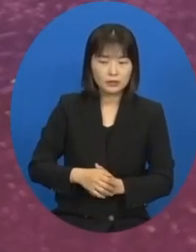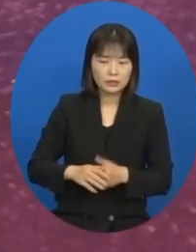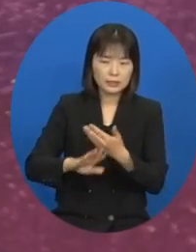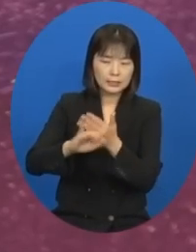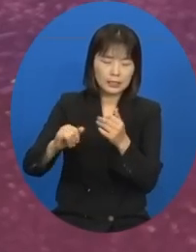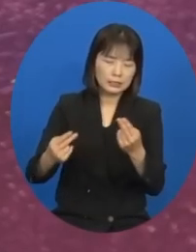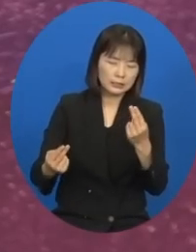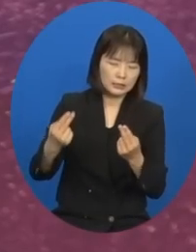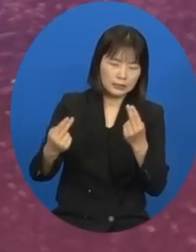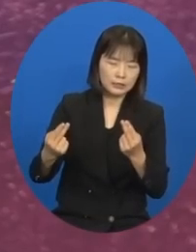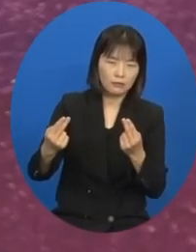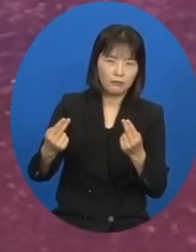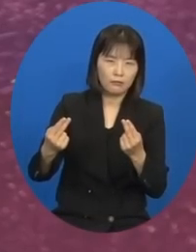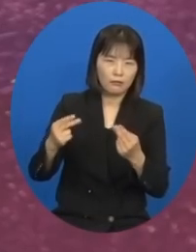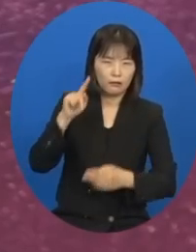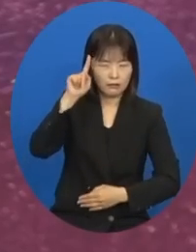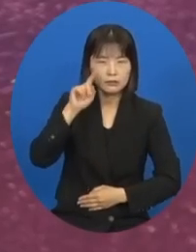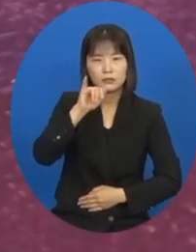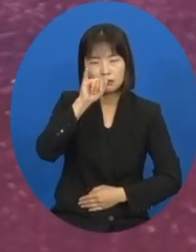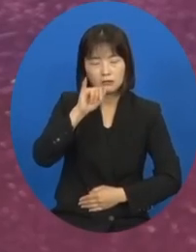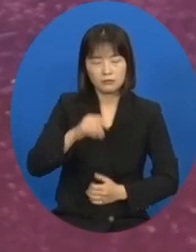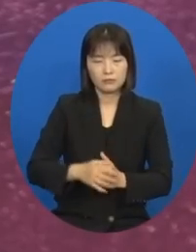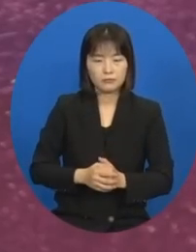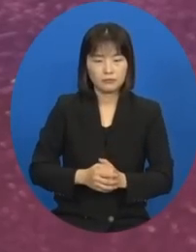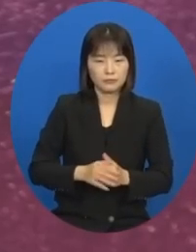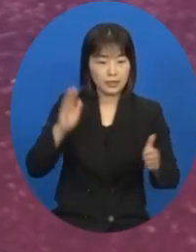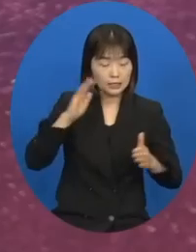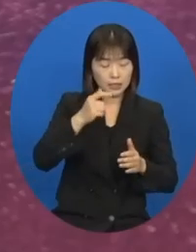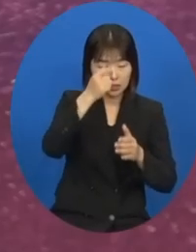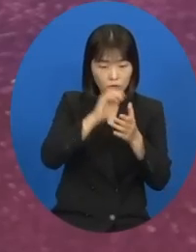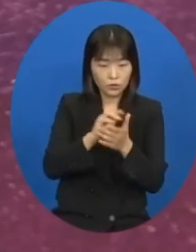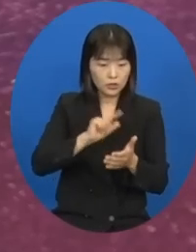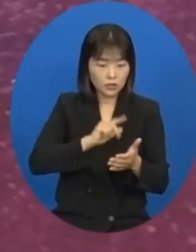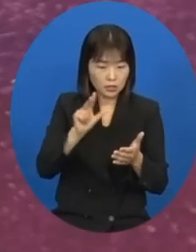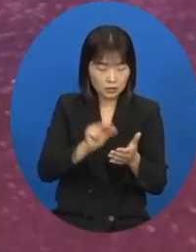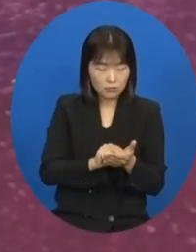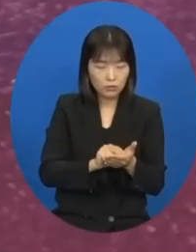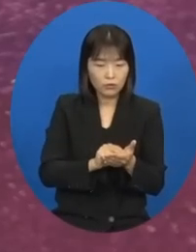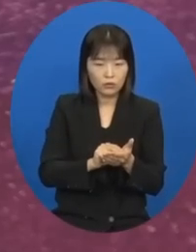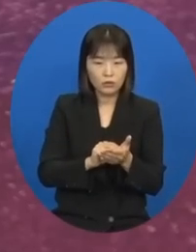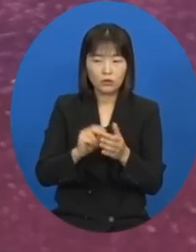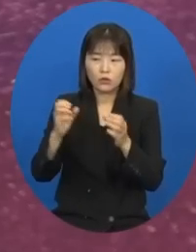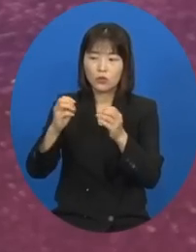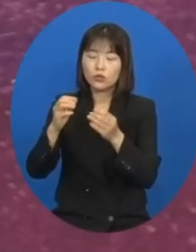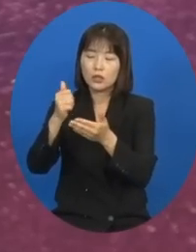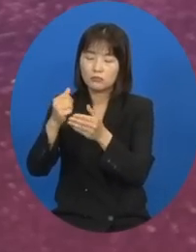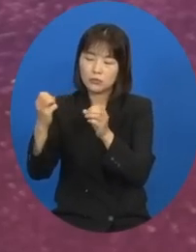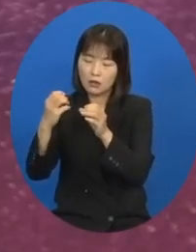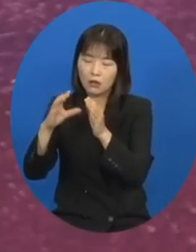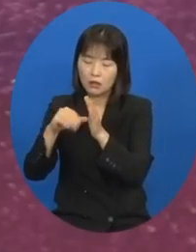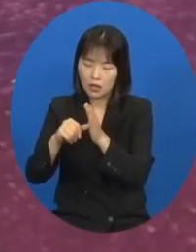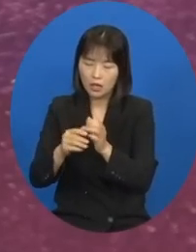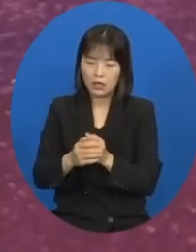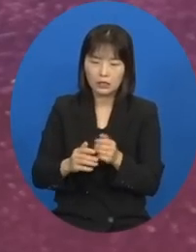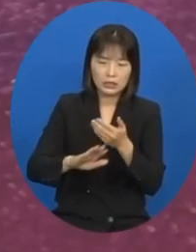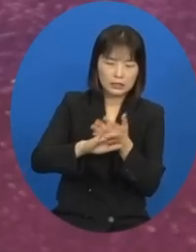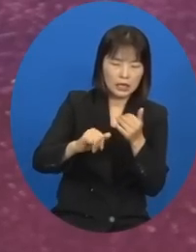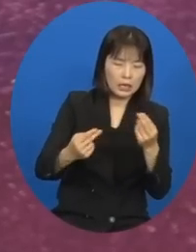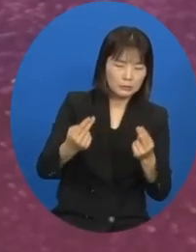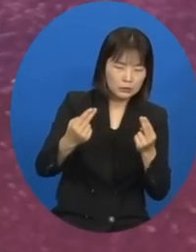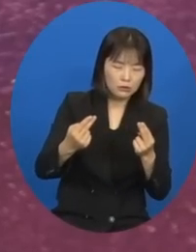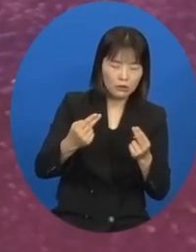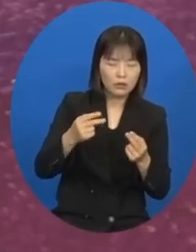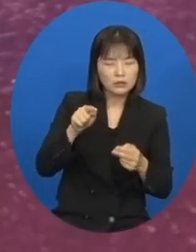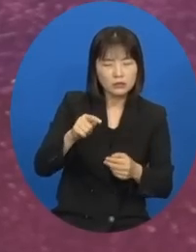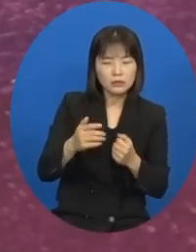일들이더라고요 아이들의 기도 제목이 전도사님과 대화하는데 비교하는 것 때문에 너무 힘들고 다른 친구들이 나를 어떻게